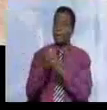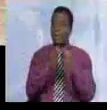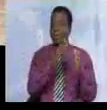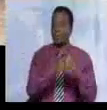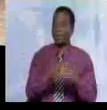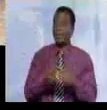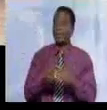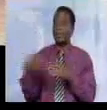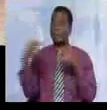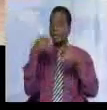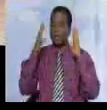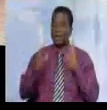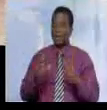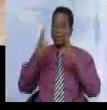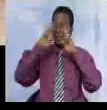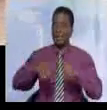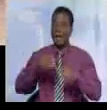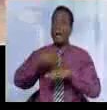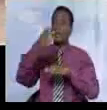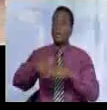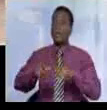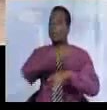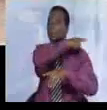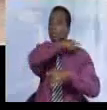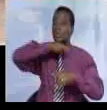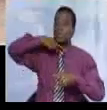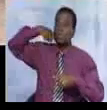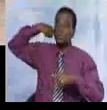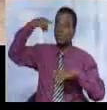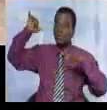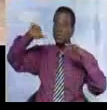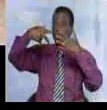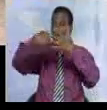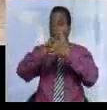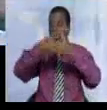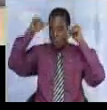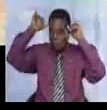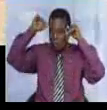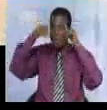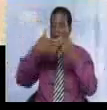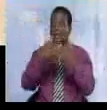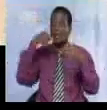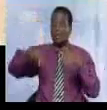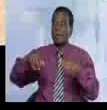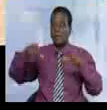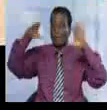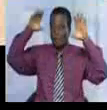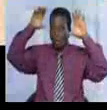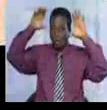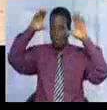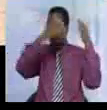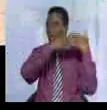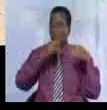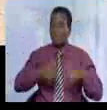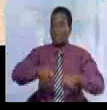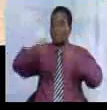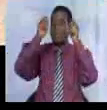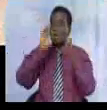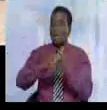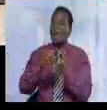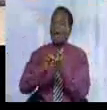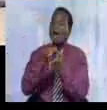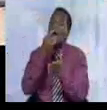cela après l'immolation d'un bélier en offrande aux esprits protecteurs avant que le chef ne soit autorisé à goûter